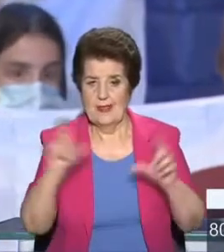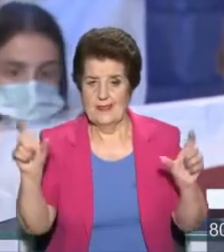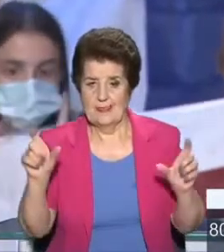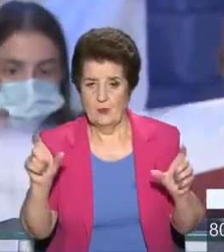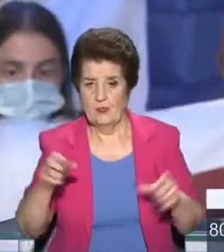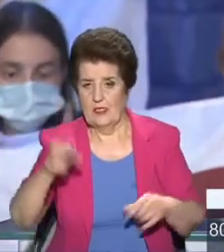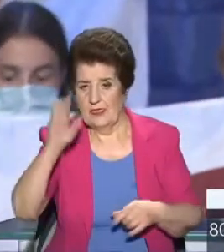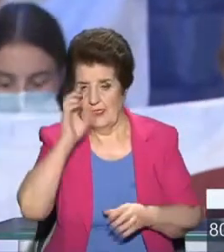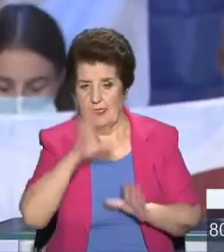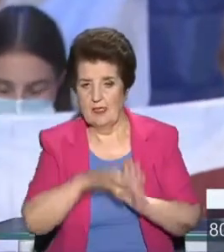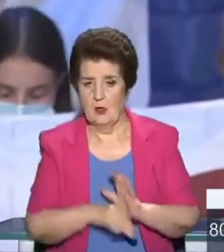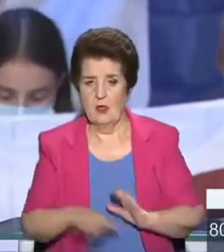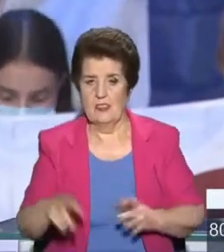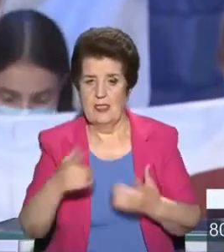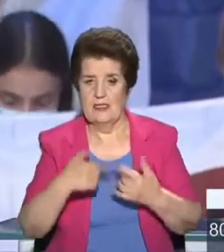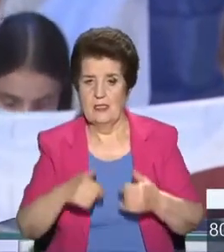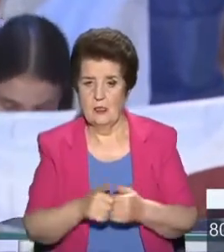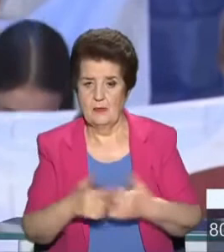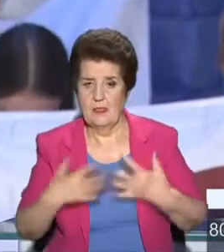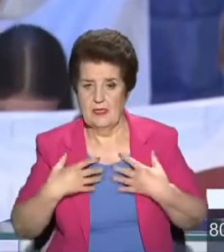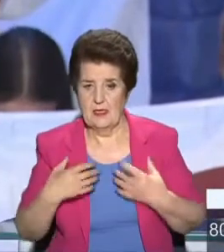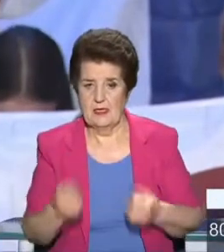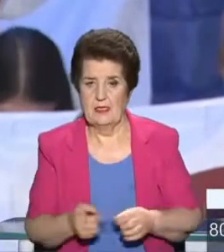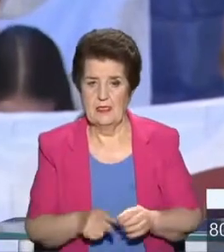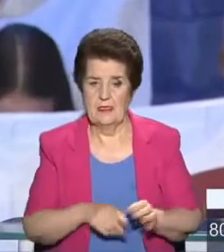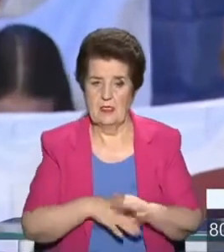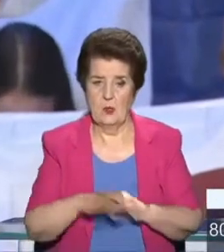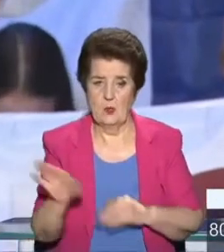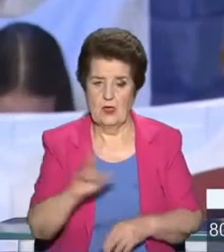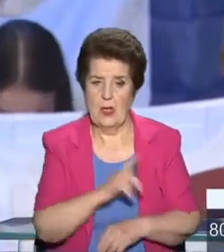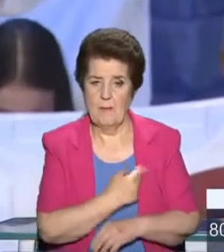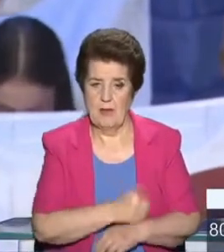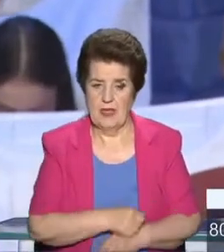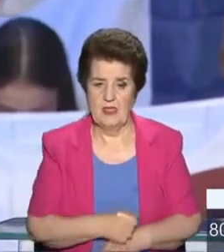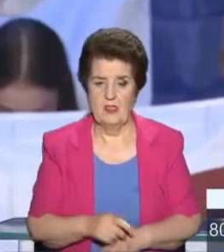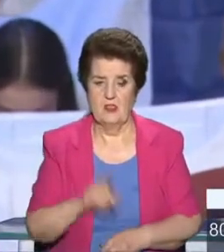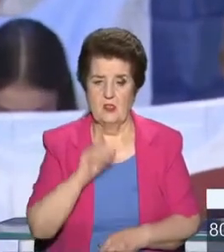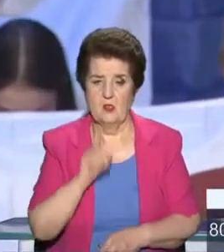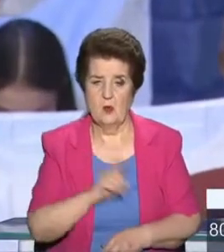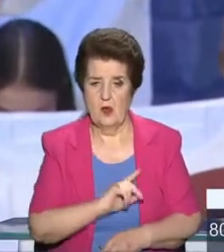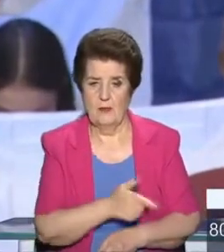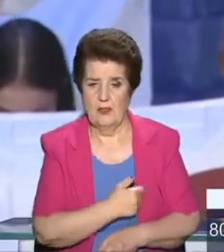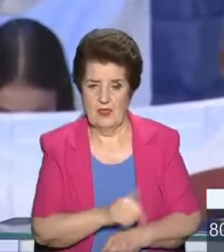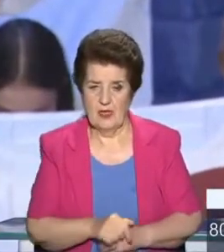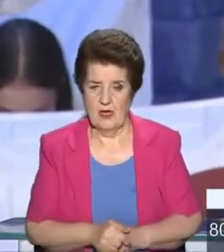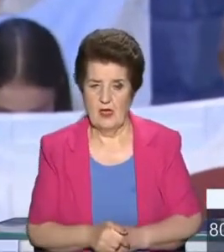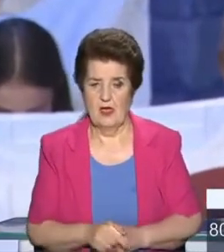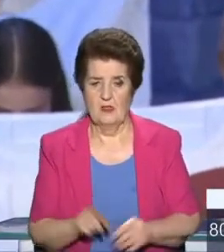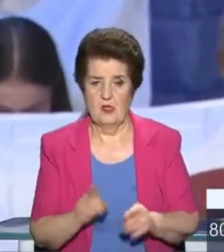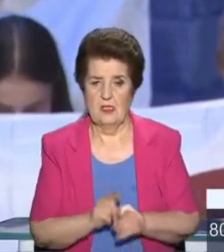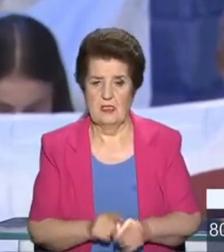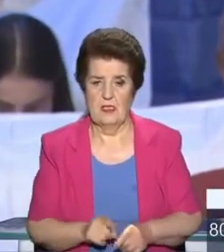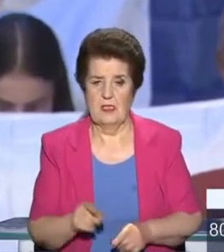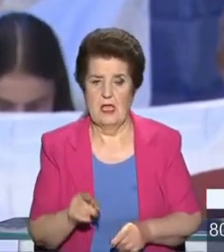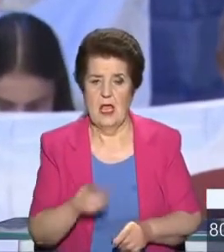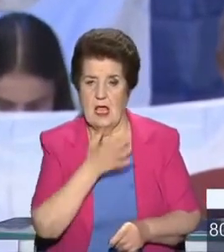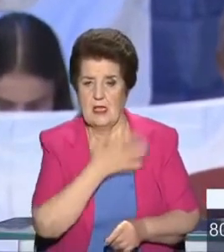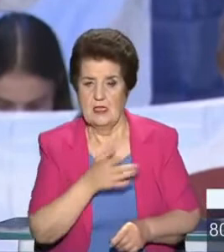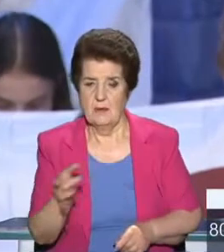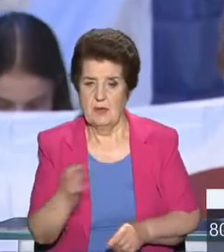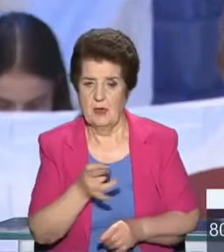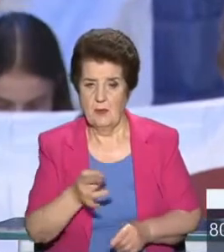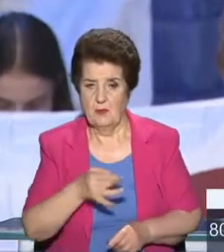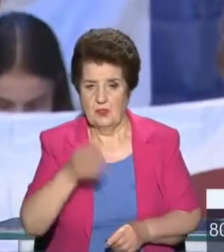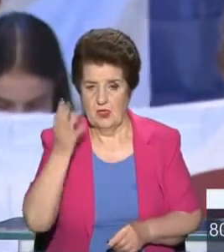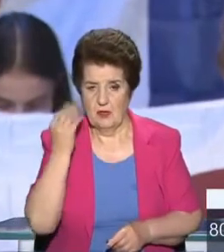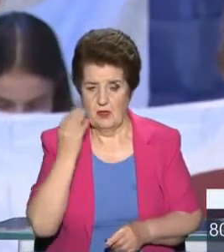inclusiv în domeniul sănătății De unde pleacă medici pleaca asistente medicale și atâta timp cât Republica Moldova se va zbate între